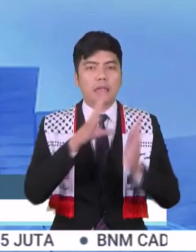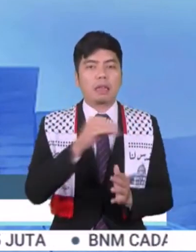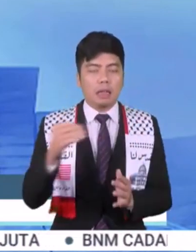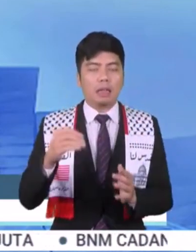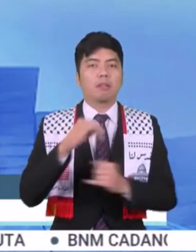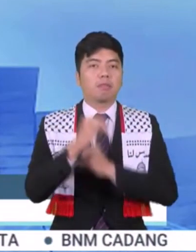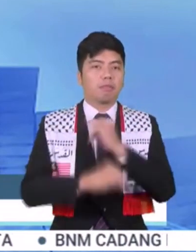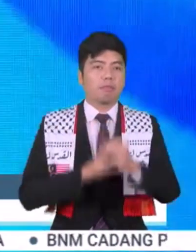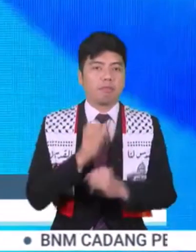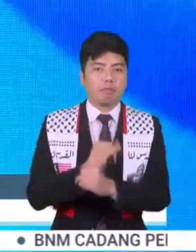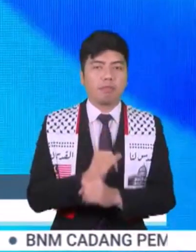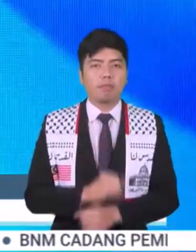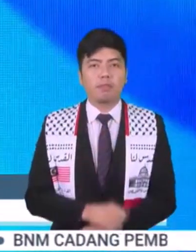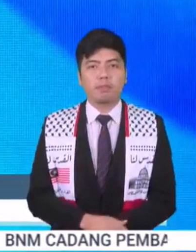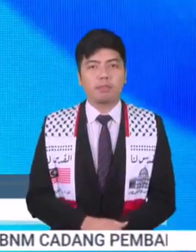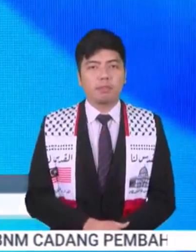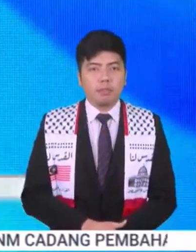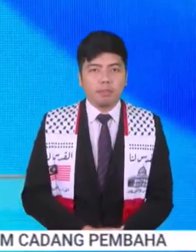terbaik.